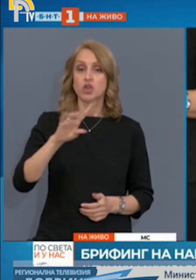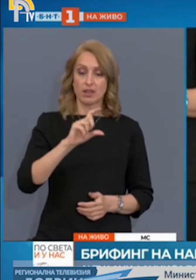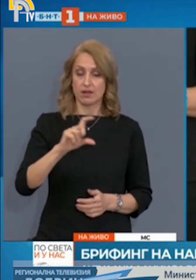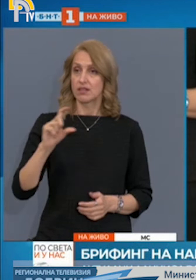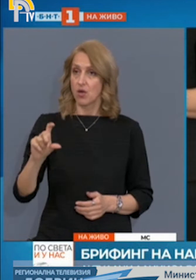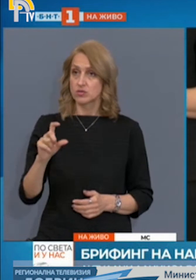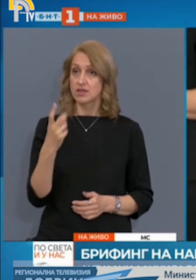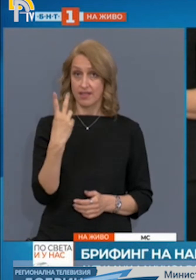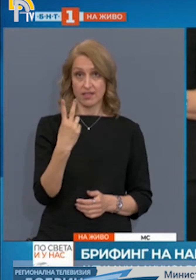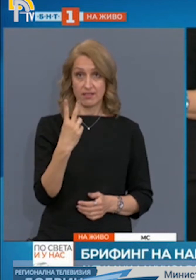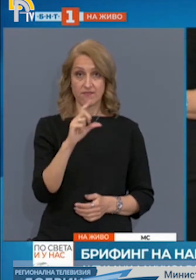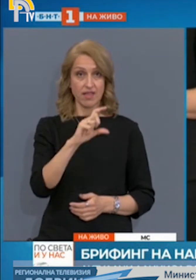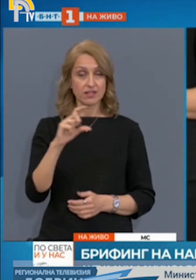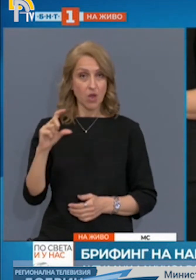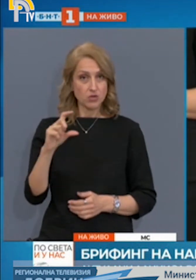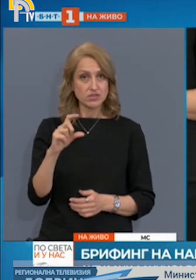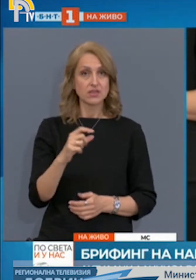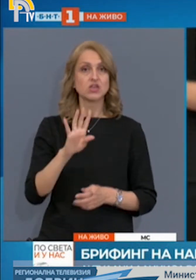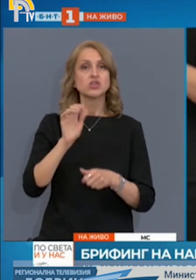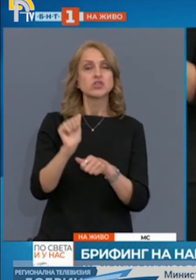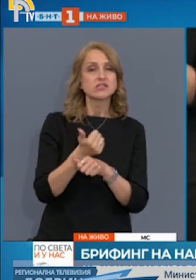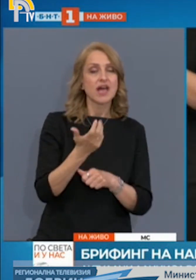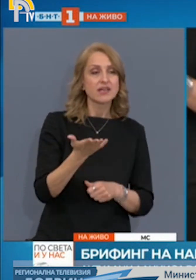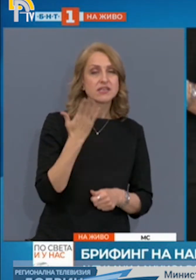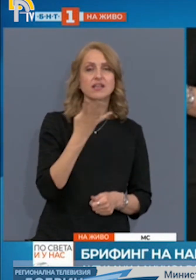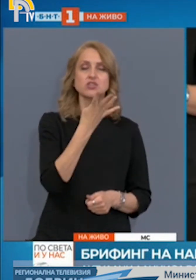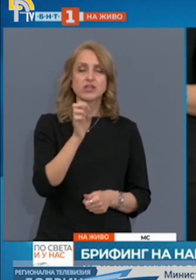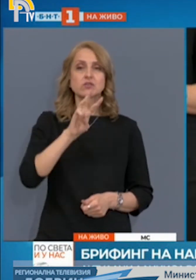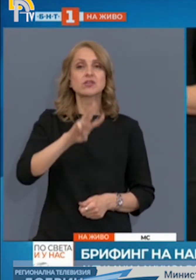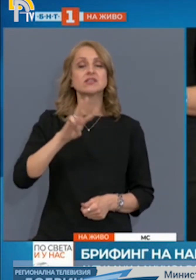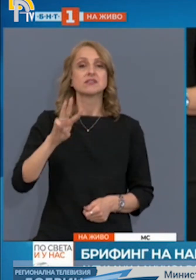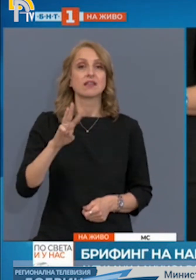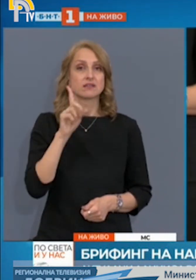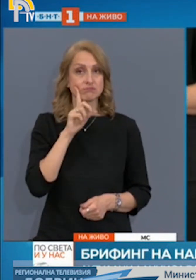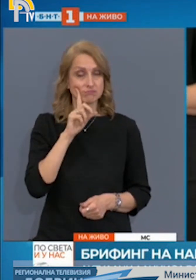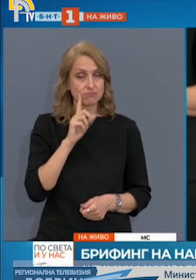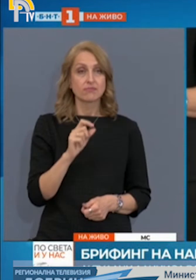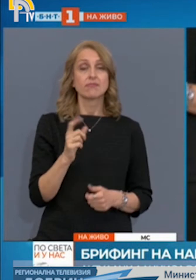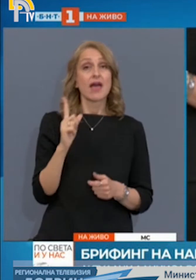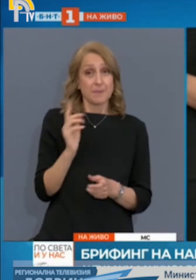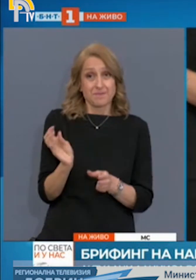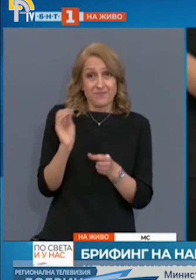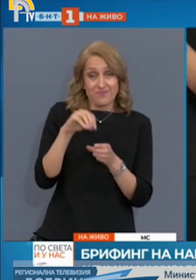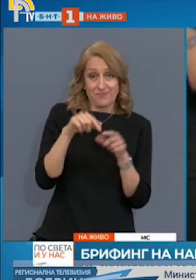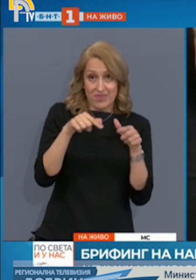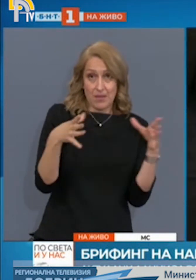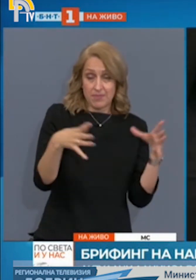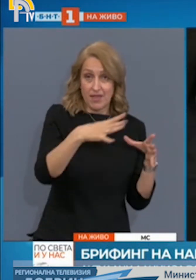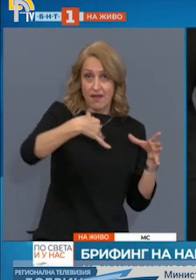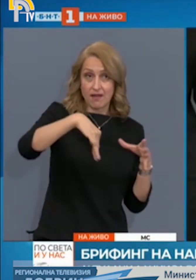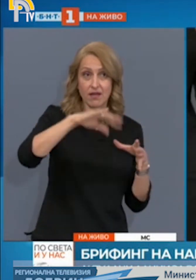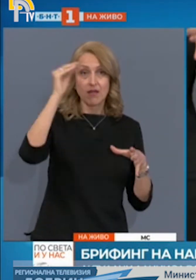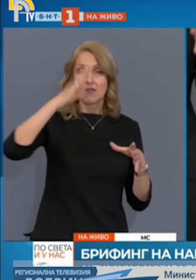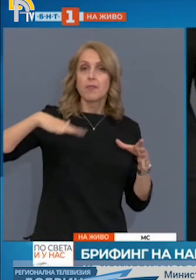като с две дози са обхванати 16,433 лица. В допълнение към тях, в момента в